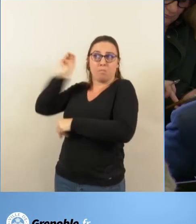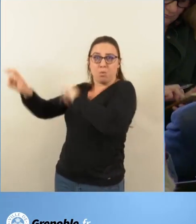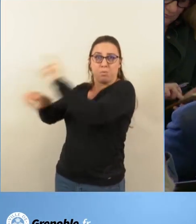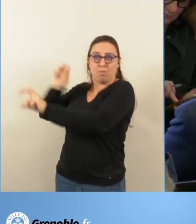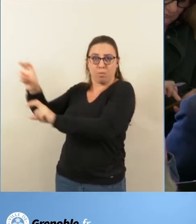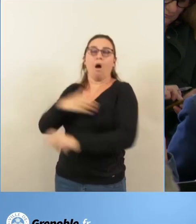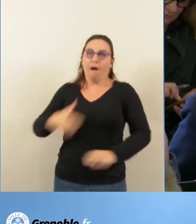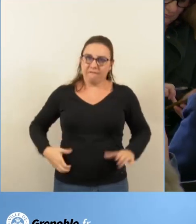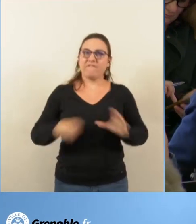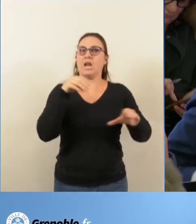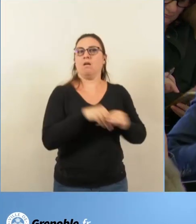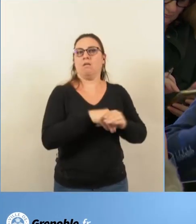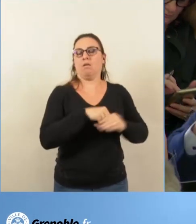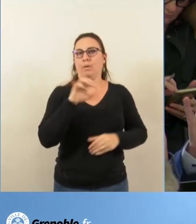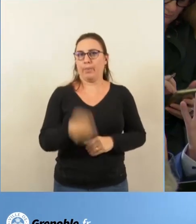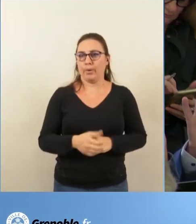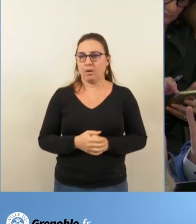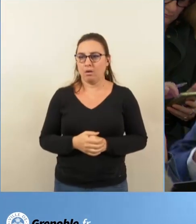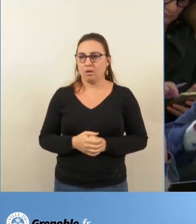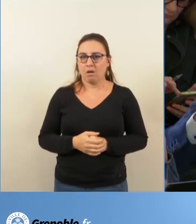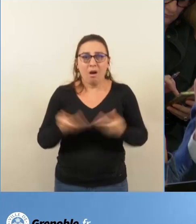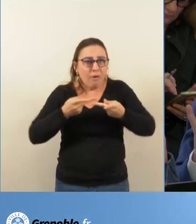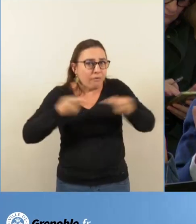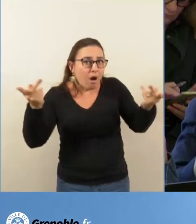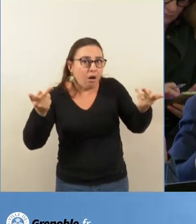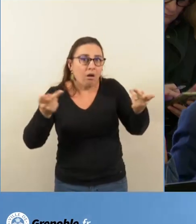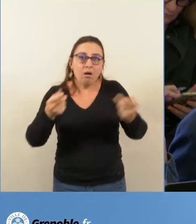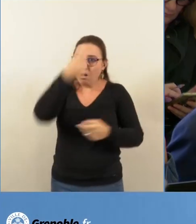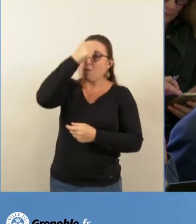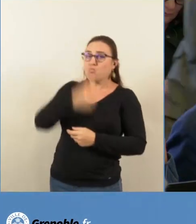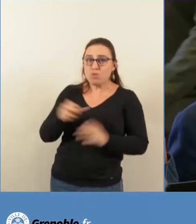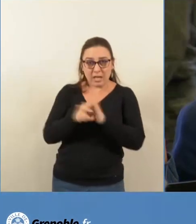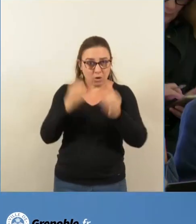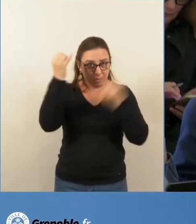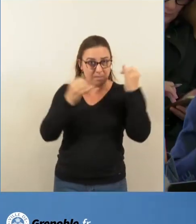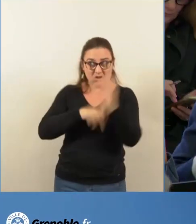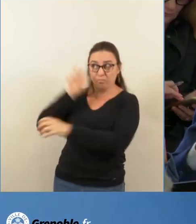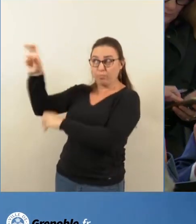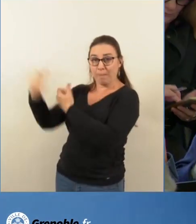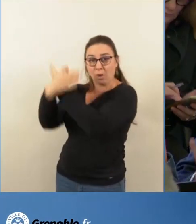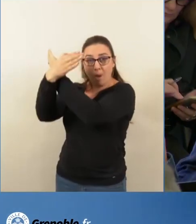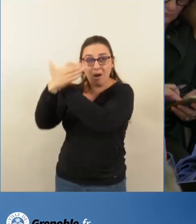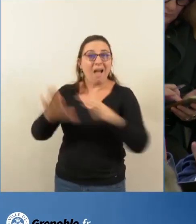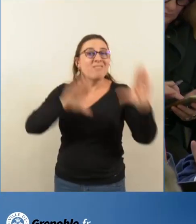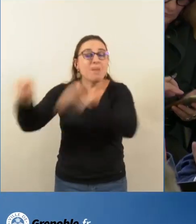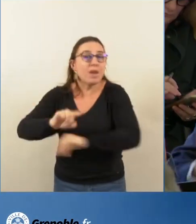fera des économies et je vous le dis tout de gauche si le Musée de Grenoble il est transféré à la métropole il déménagera pas le Musée de Grenoble il